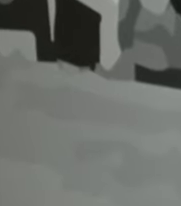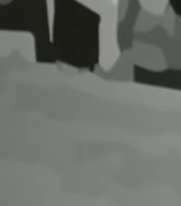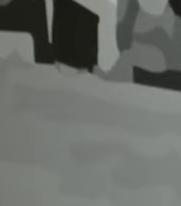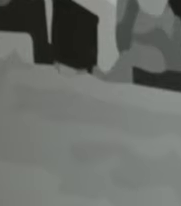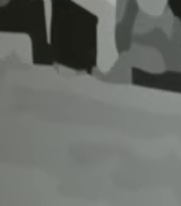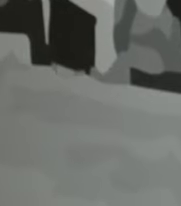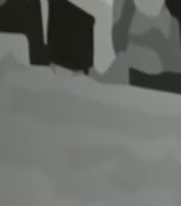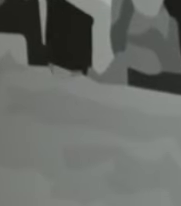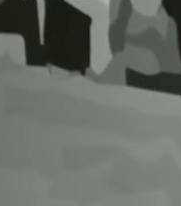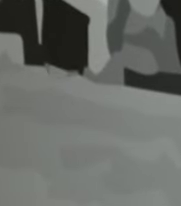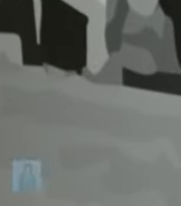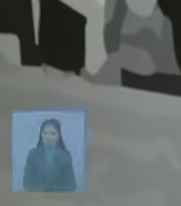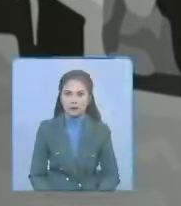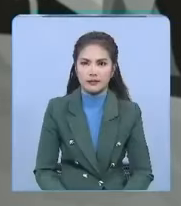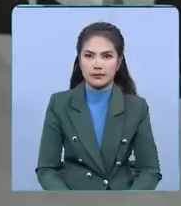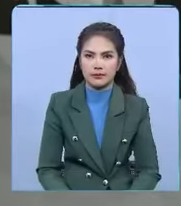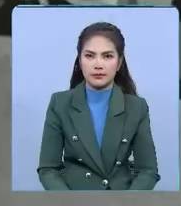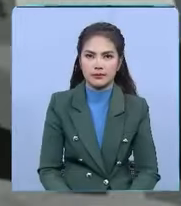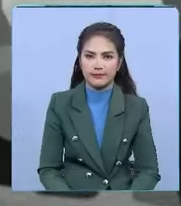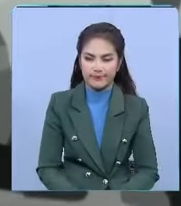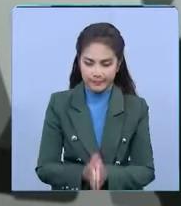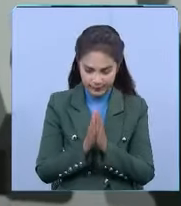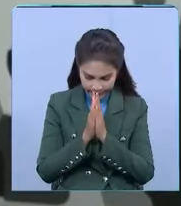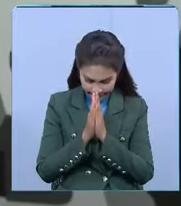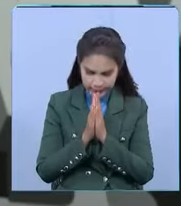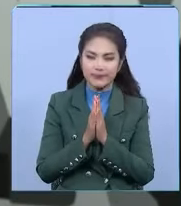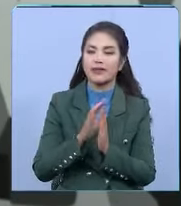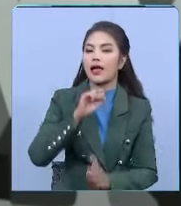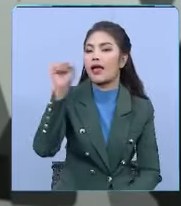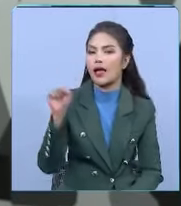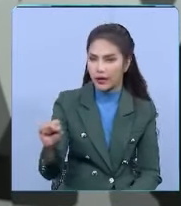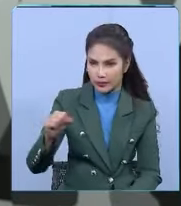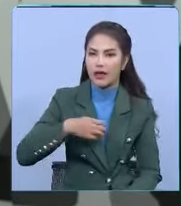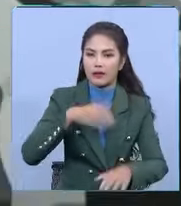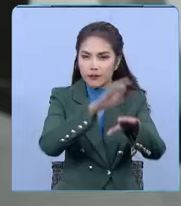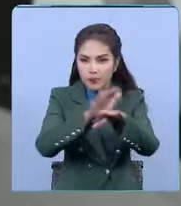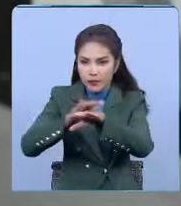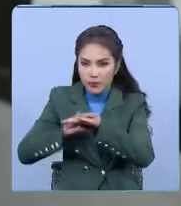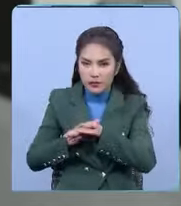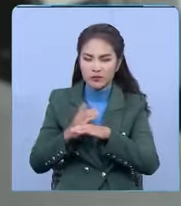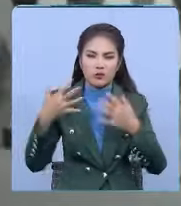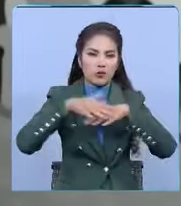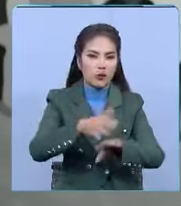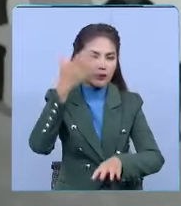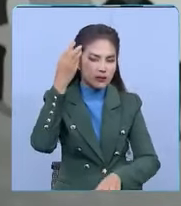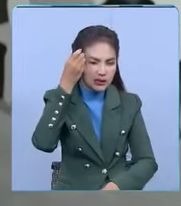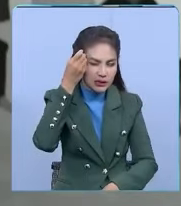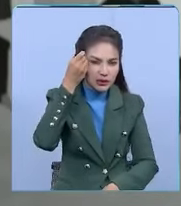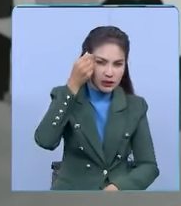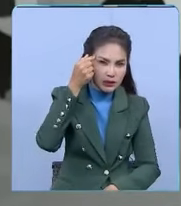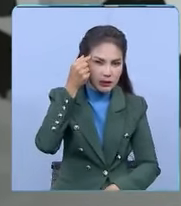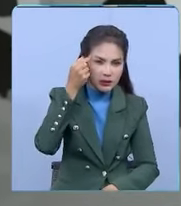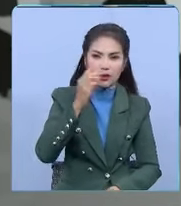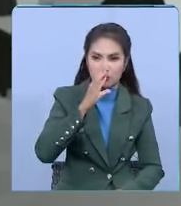วัสดีครับผมเอสกันตพงศ์บำรุงรักผมอยากจะเชิญชวนทุกคนมาร่วมคิดร่วมพูดและร่วมท